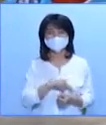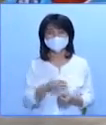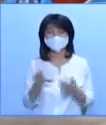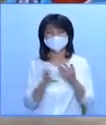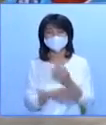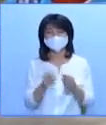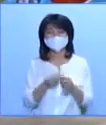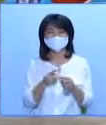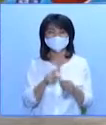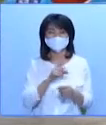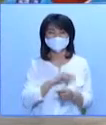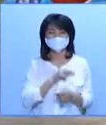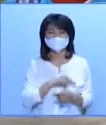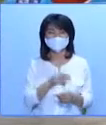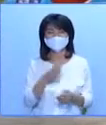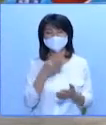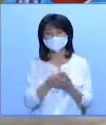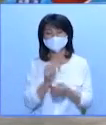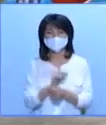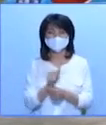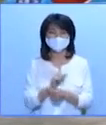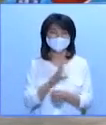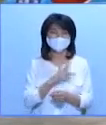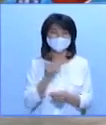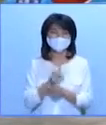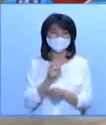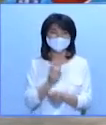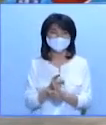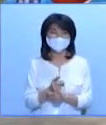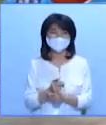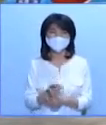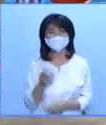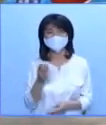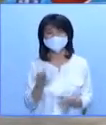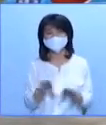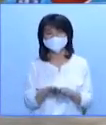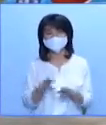көлігімен таксиге шыққан. Қазіргі уақытта айыпталушы ұсталды, ескерту берілді. Және осындай жағдайлар көп.